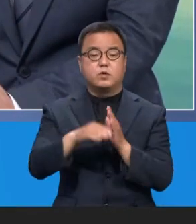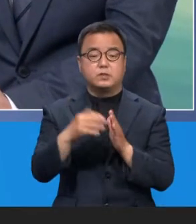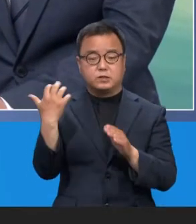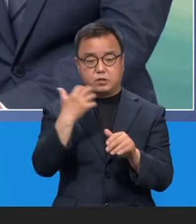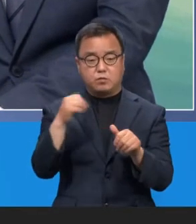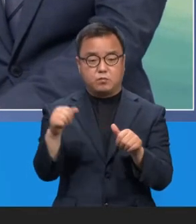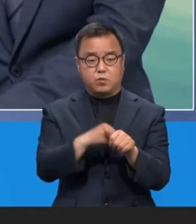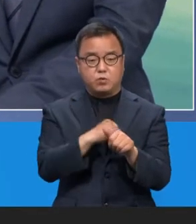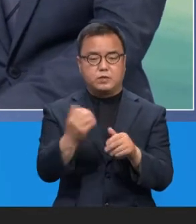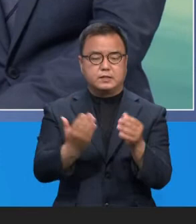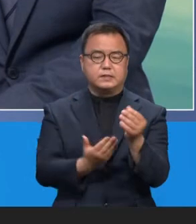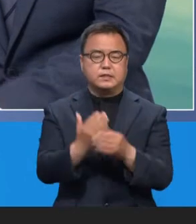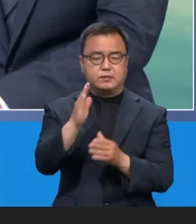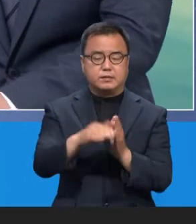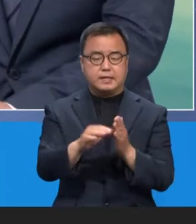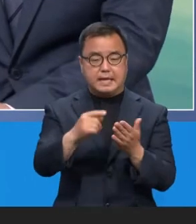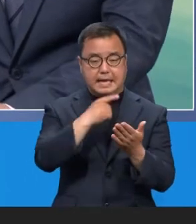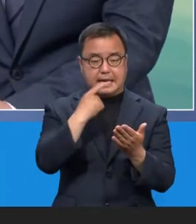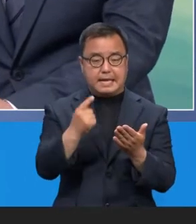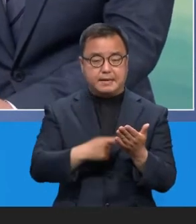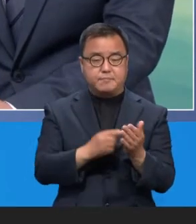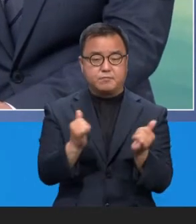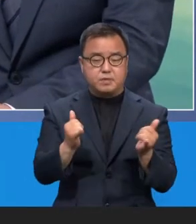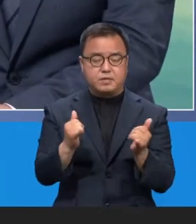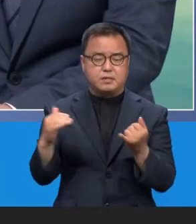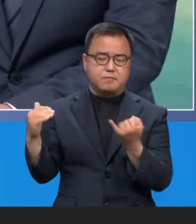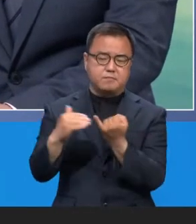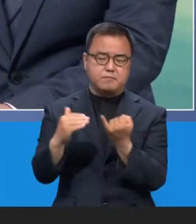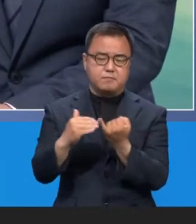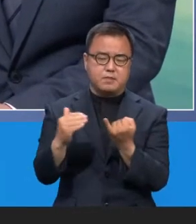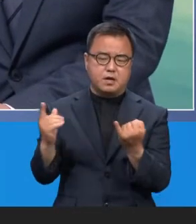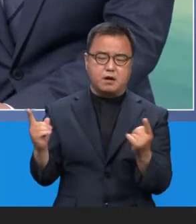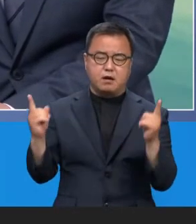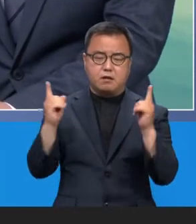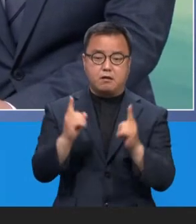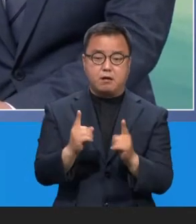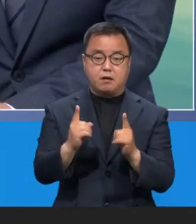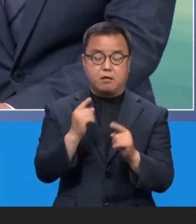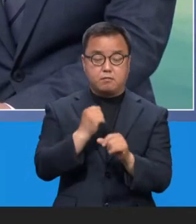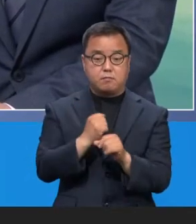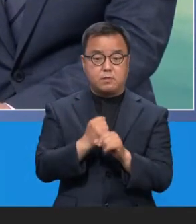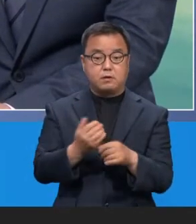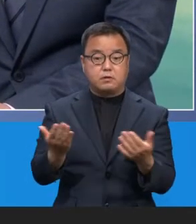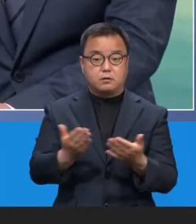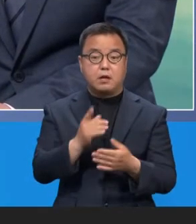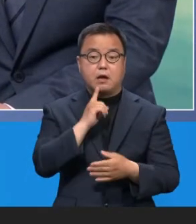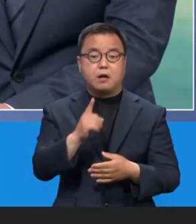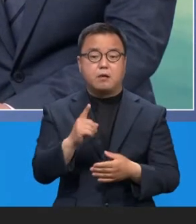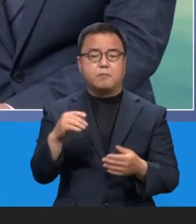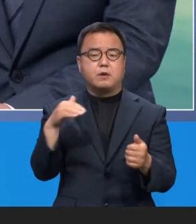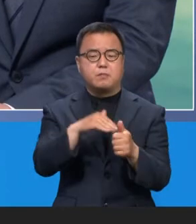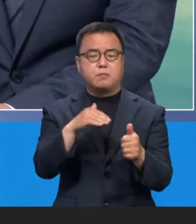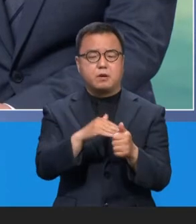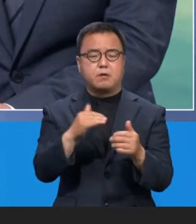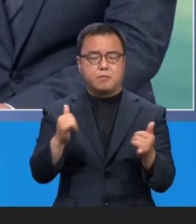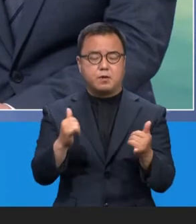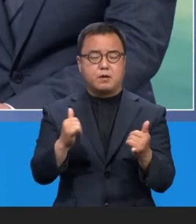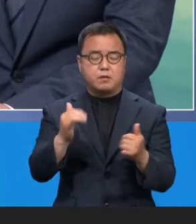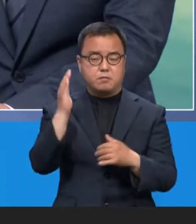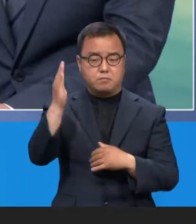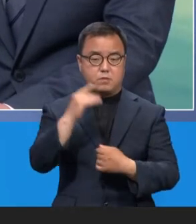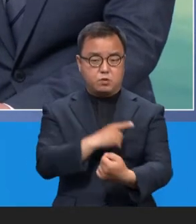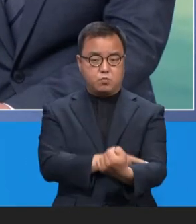가해자와 피해자를 대질 시키는 그 절차를 추가한 점인데요 4 가해자 의 발롱 권을 보장한다는 차원의 개정 이었지만